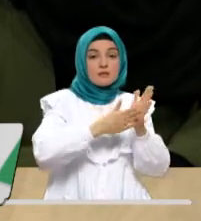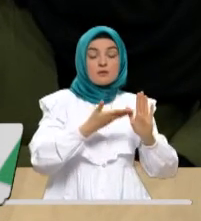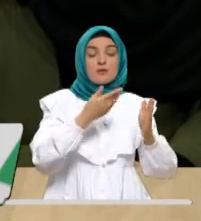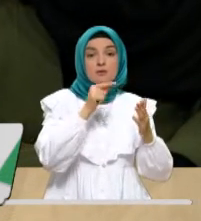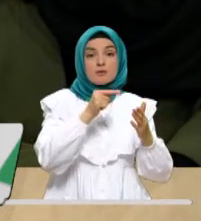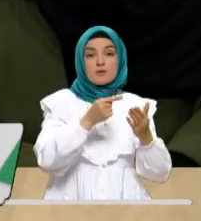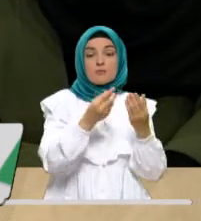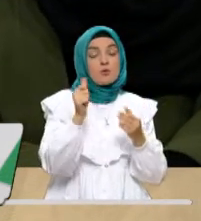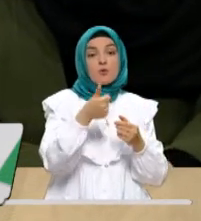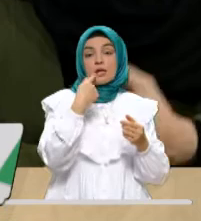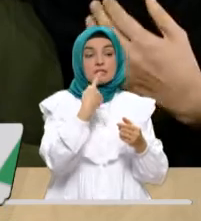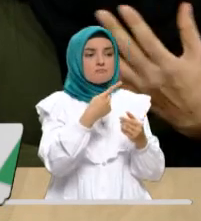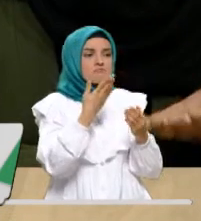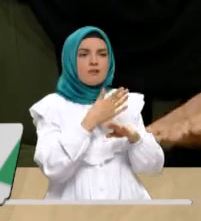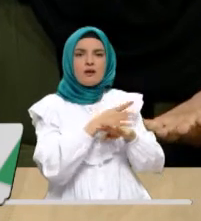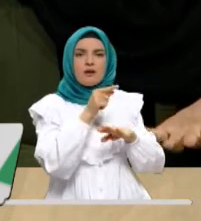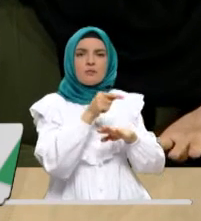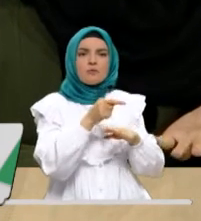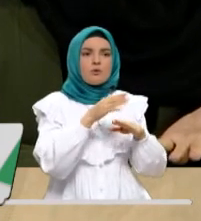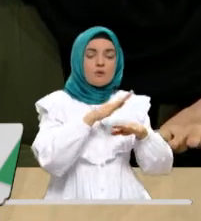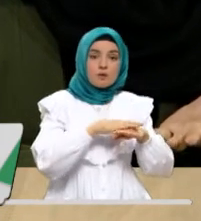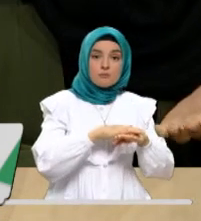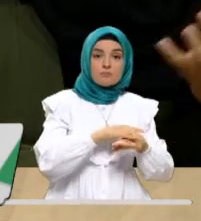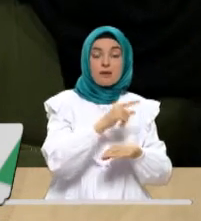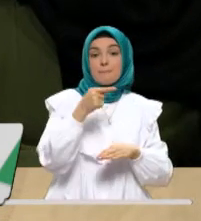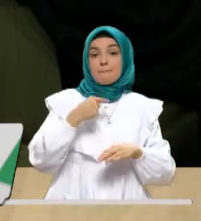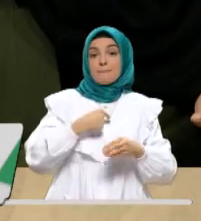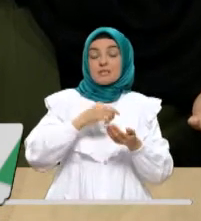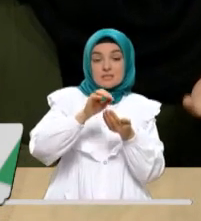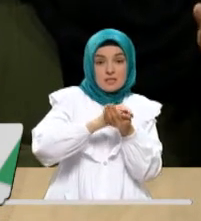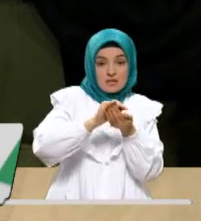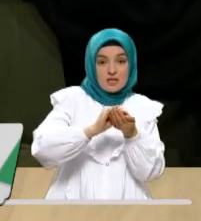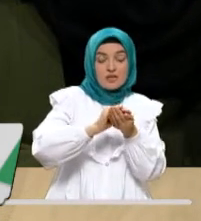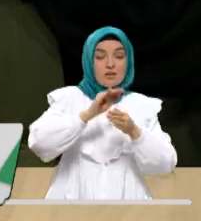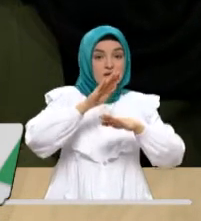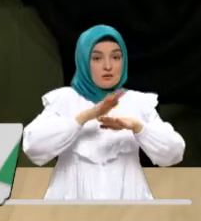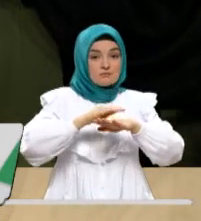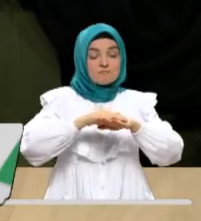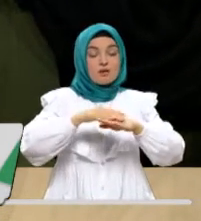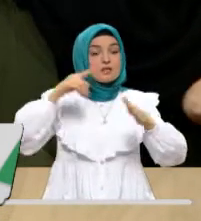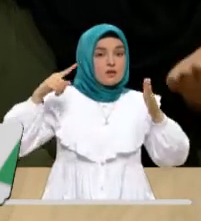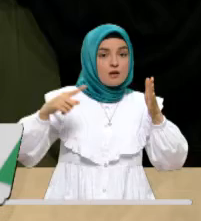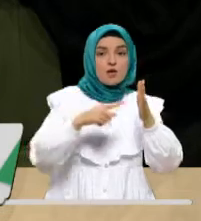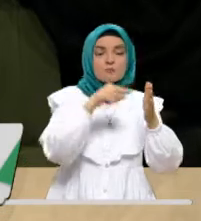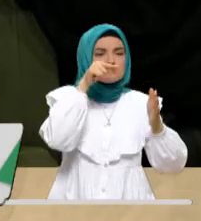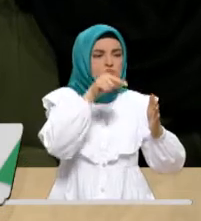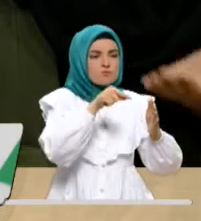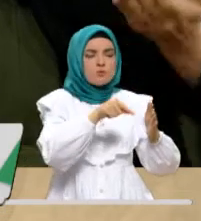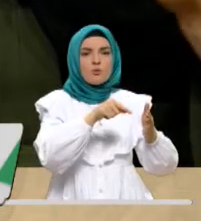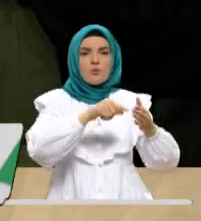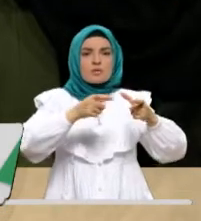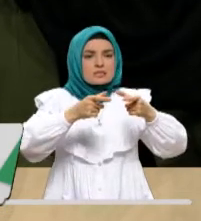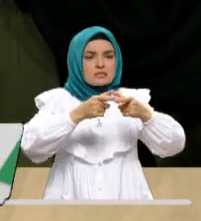böyle yapıyorsunuz? Çünkü dedi biz deterjanları üretirken dedi, ham maddeleri, amacımız o